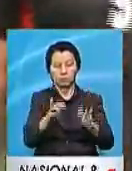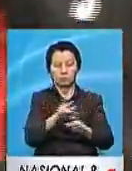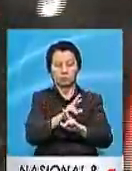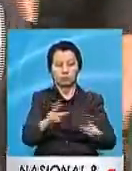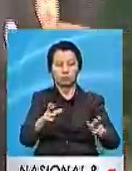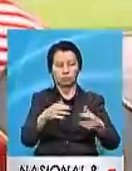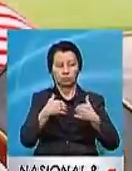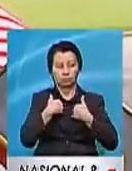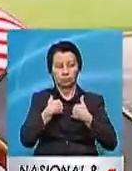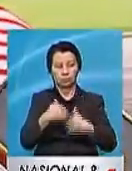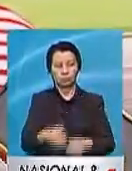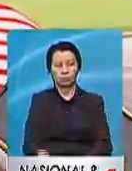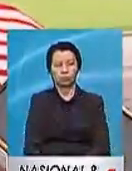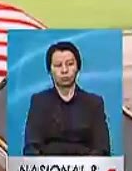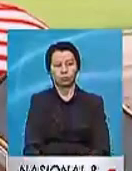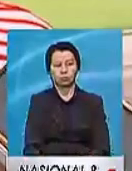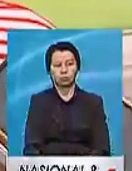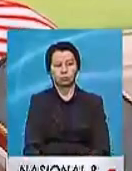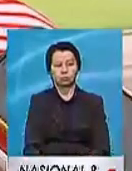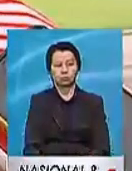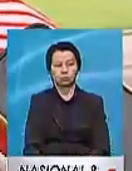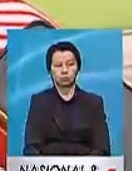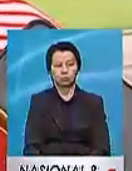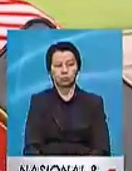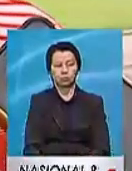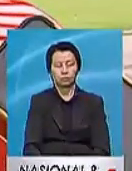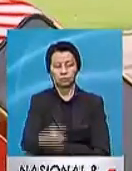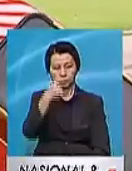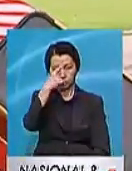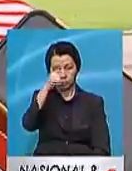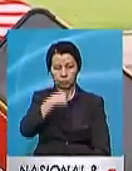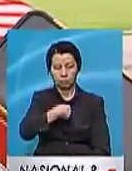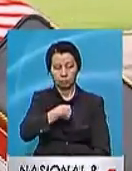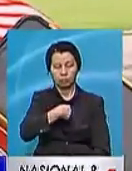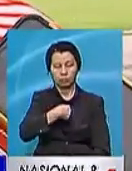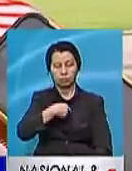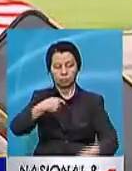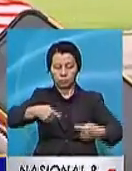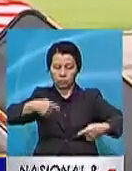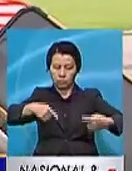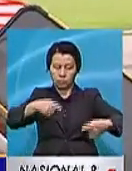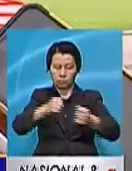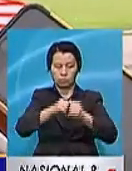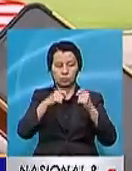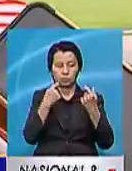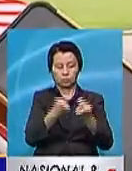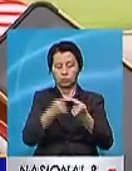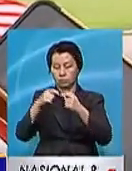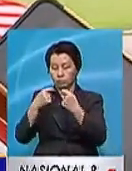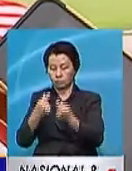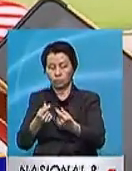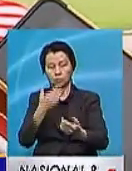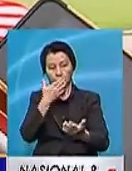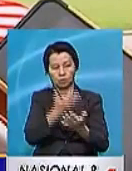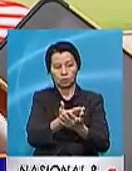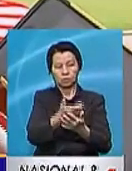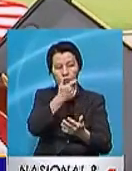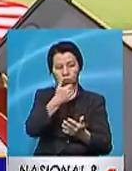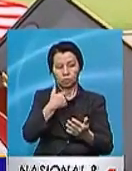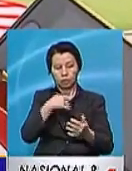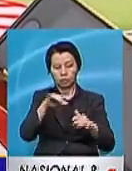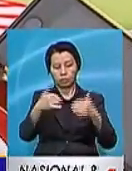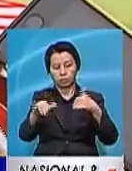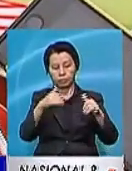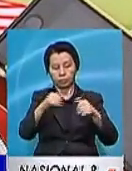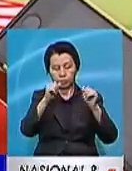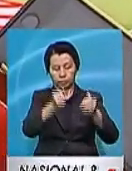ada bagi sayaingan dalam pasukan tu baguslah sebab apa-apa yang terjadi pun kita ada Pemain yang boleh bantu an